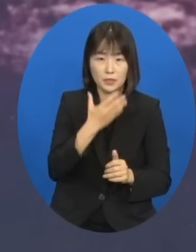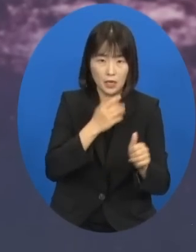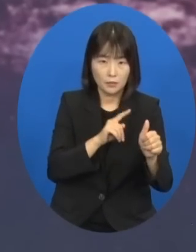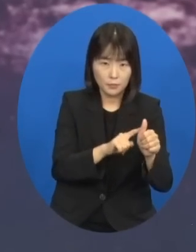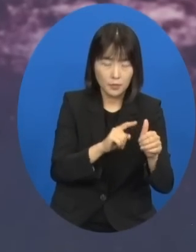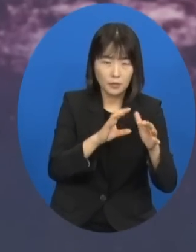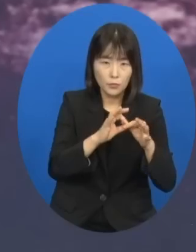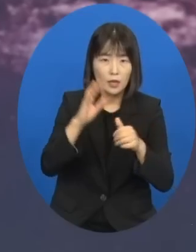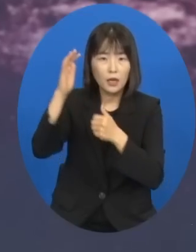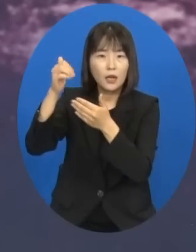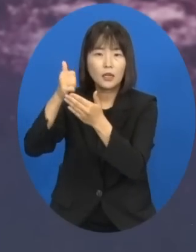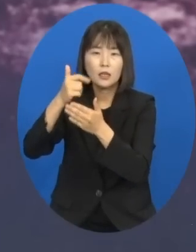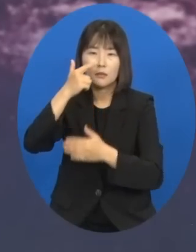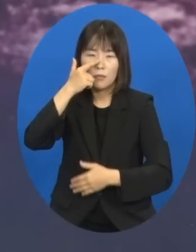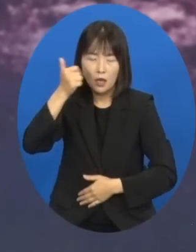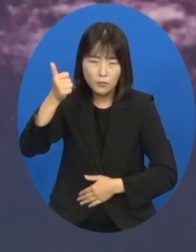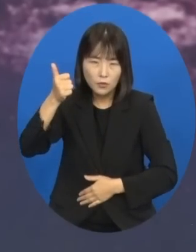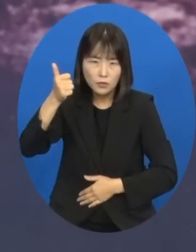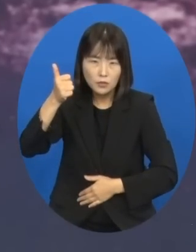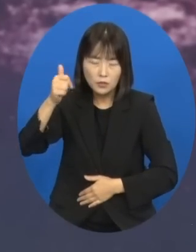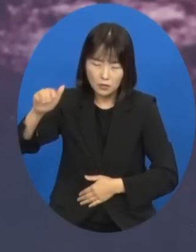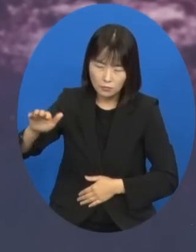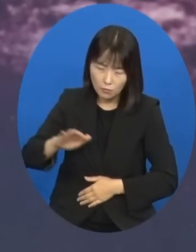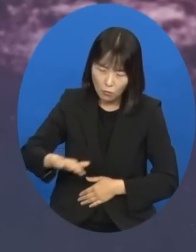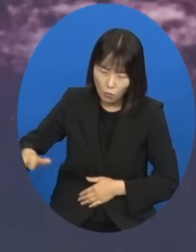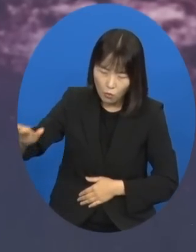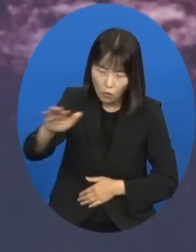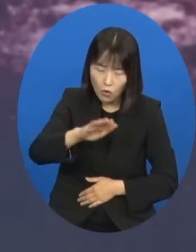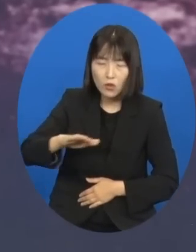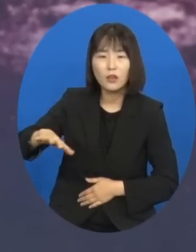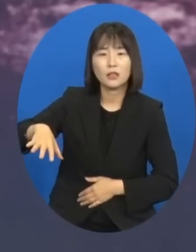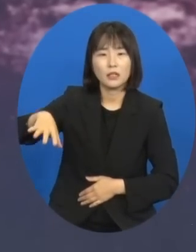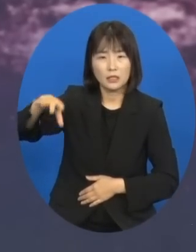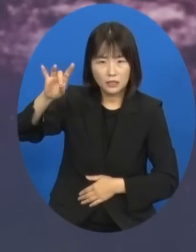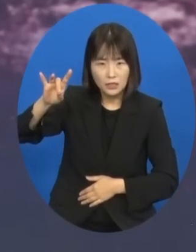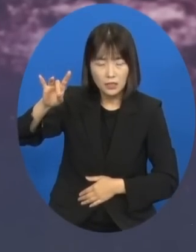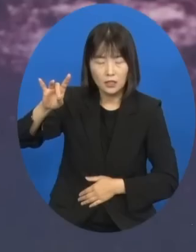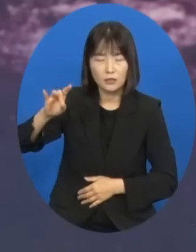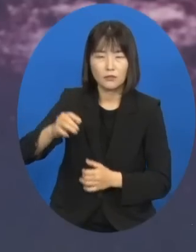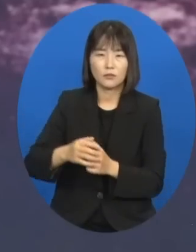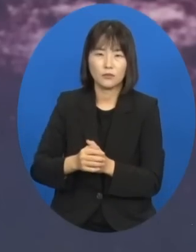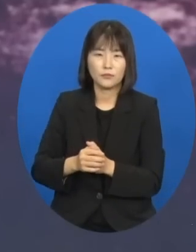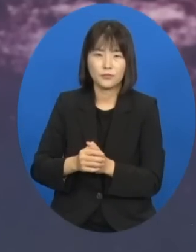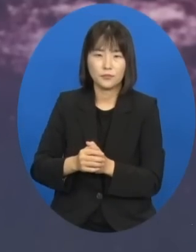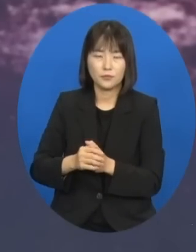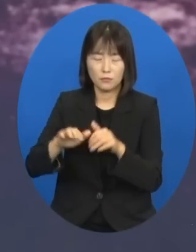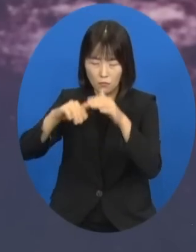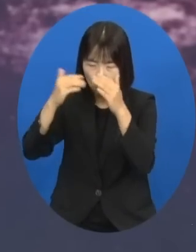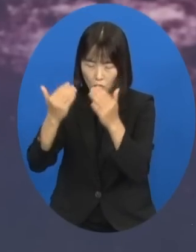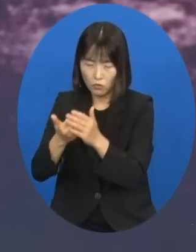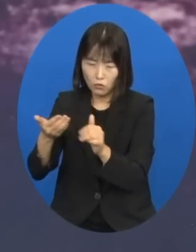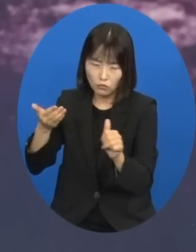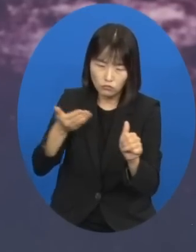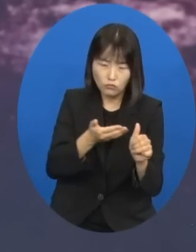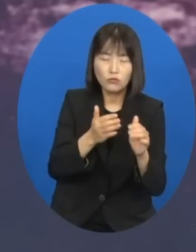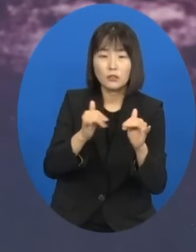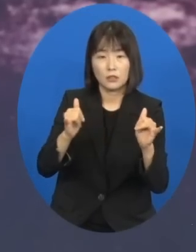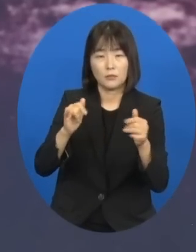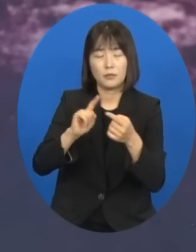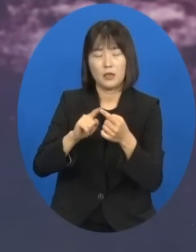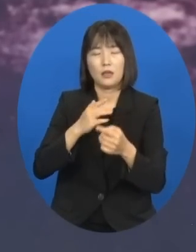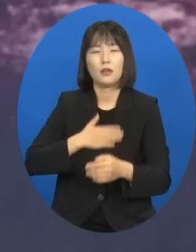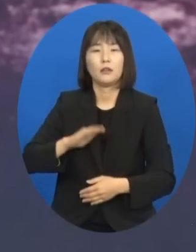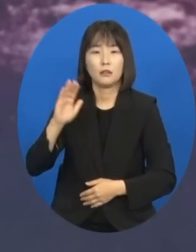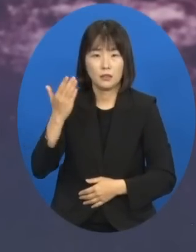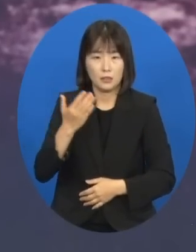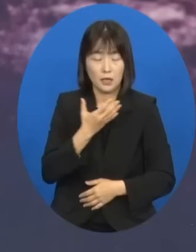모든 것의 뭐예요? 시작이고 하나님이 모든 것의 공급자이신 것을 알게 됩니다. 아브라함의